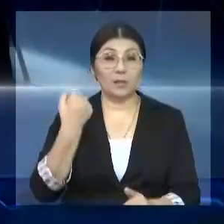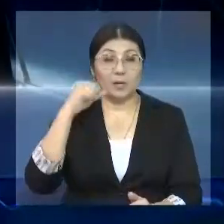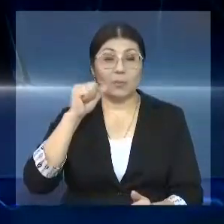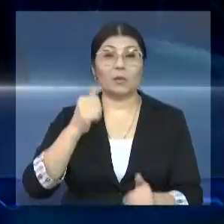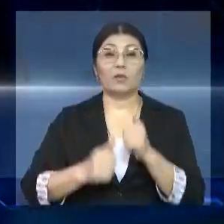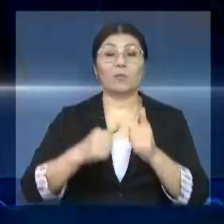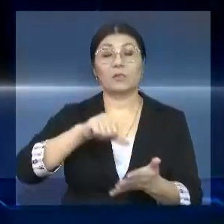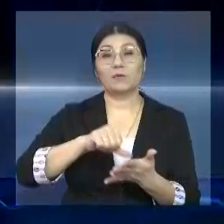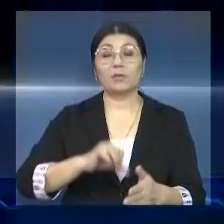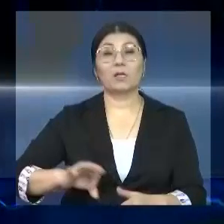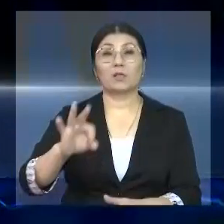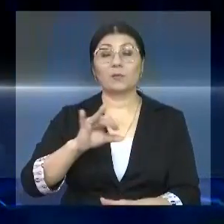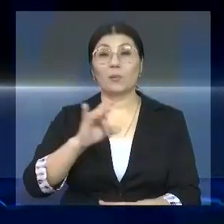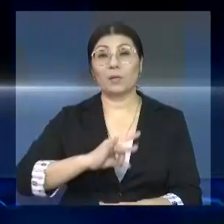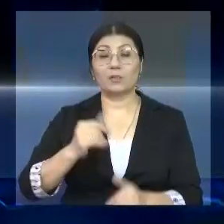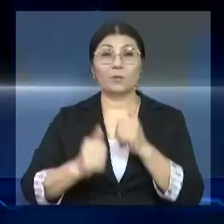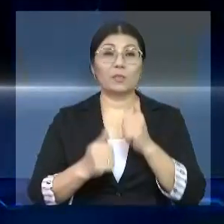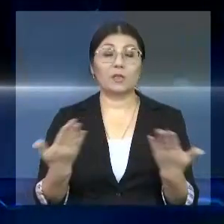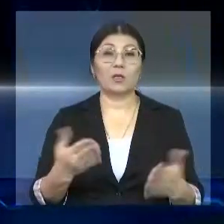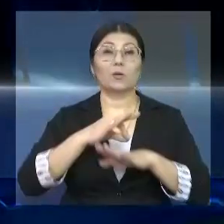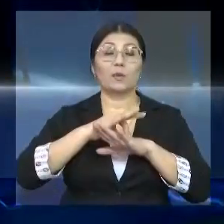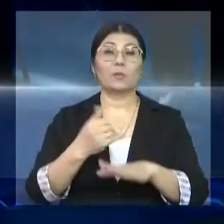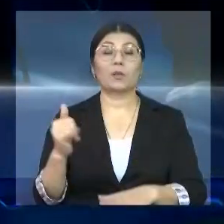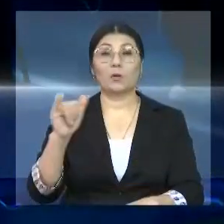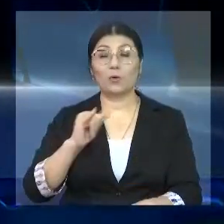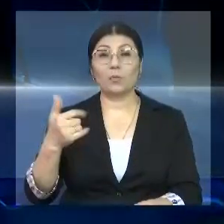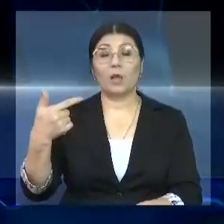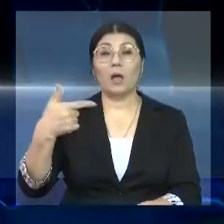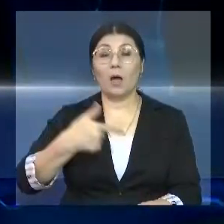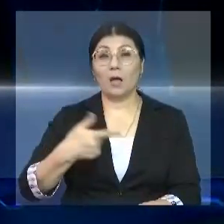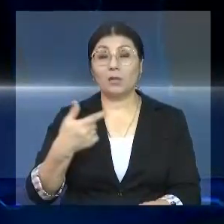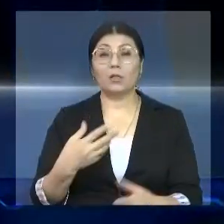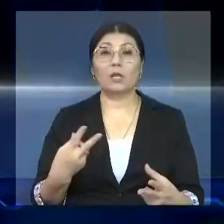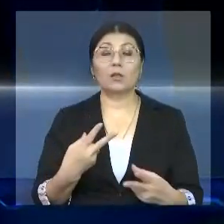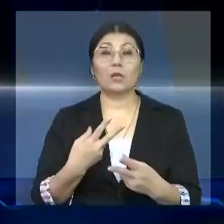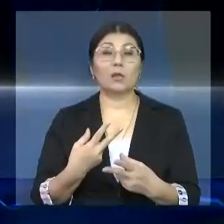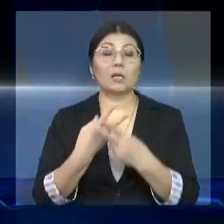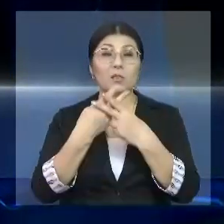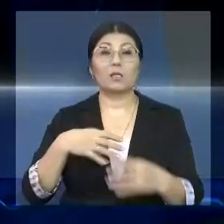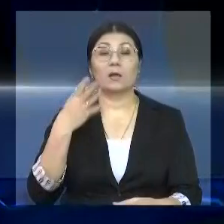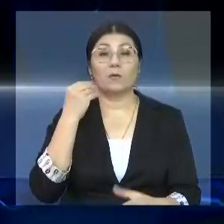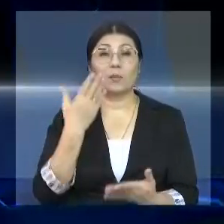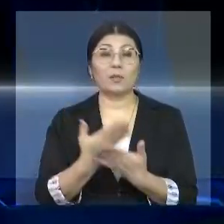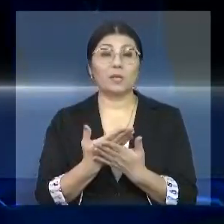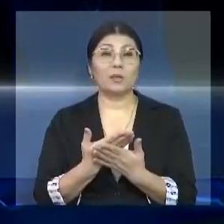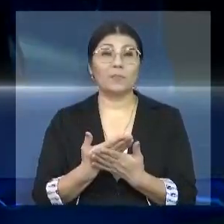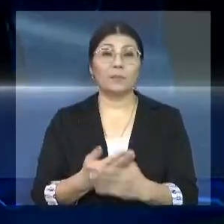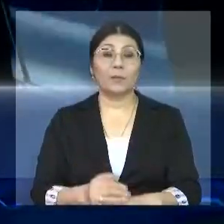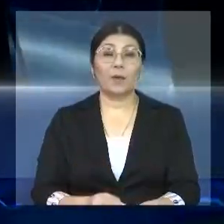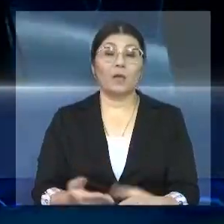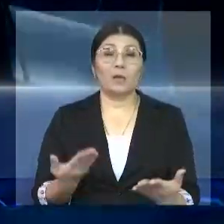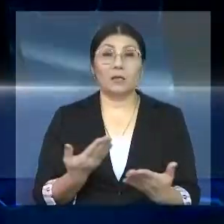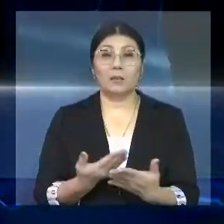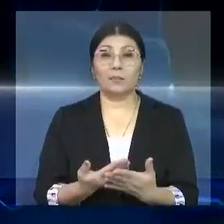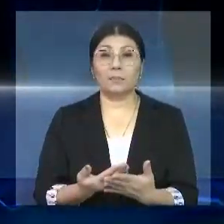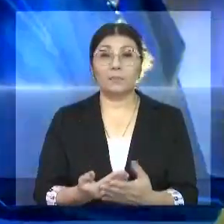Это республиканские областные конкурсы, которые проходили в Уральске, Атырау, Алматы и Астане. Думаю, за счет этого наша школа и получила такое признание. Уверен, что